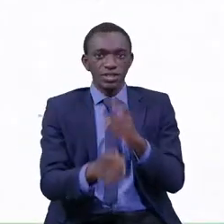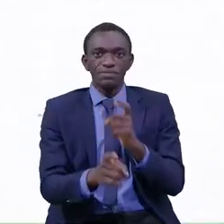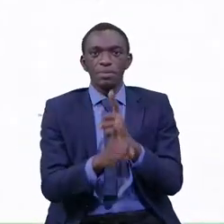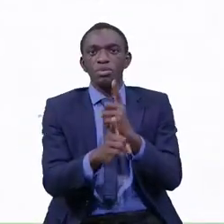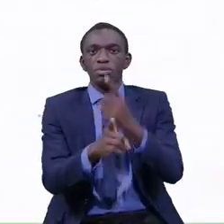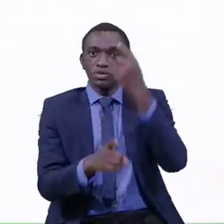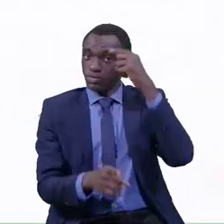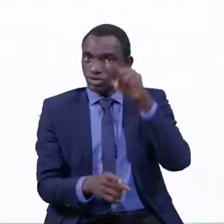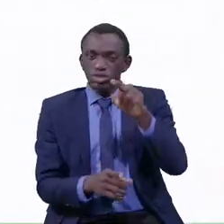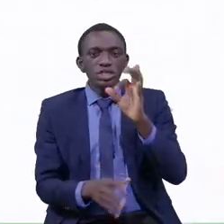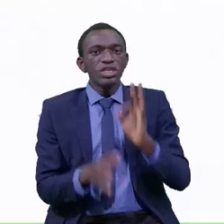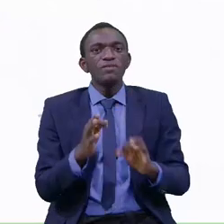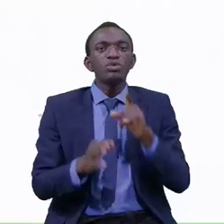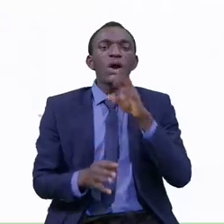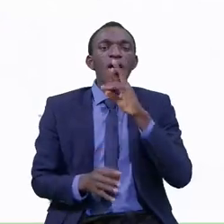Si tu cherches